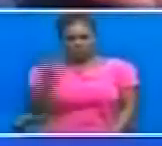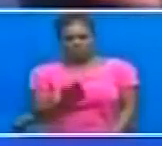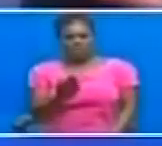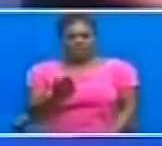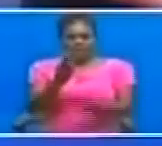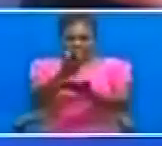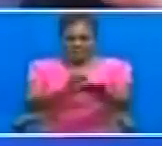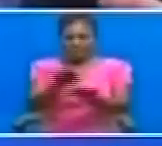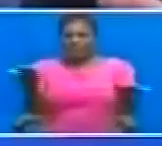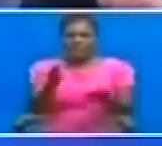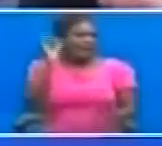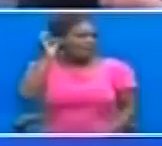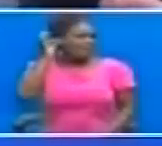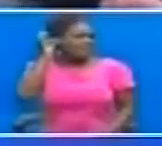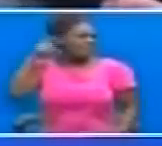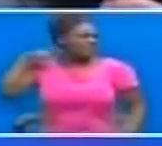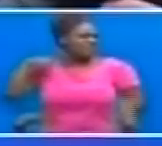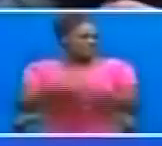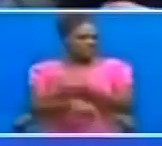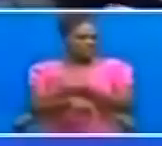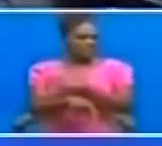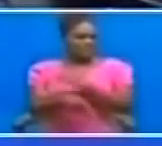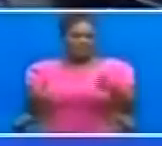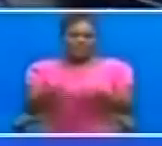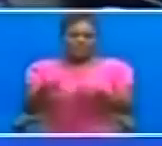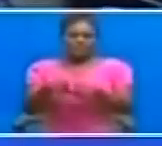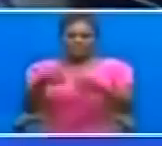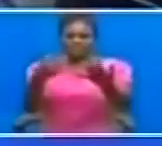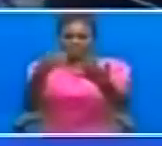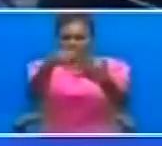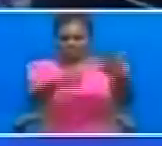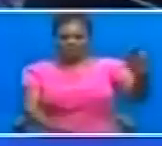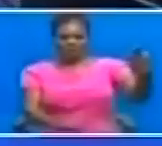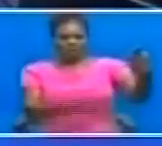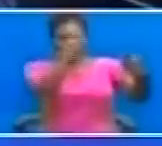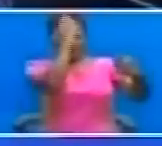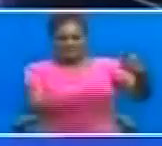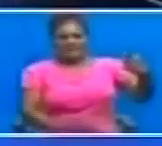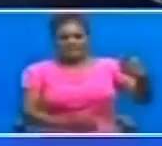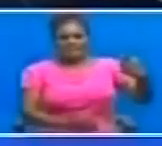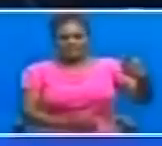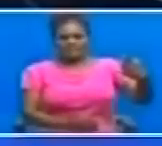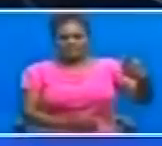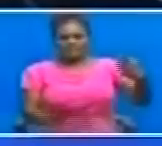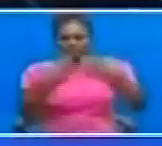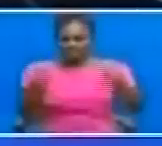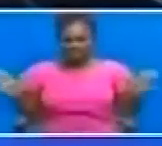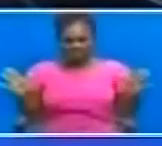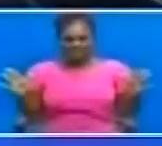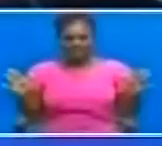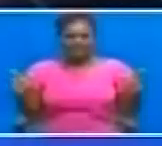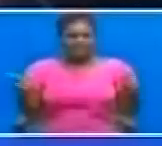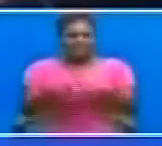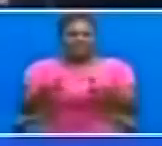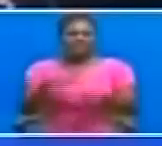kwa masikio, very deep cuts, akakatwa vidole zake 4 karibu zipunjike kutoke, akakatwa